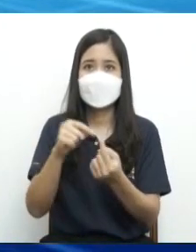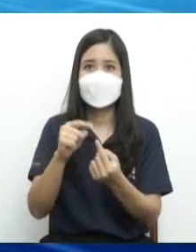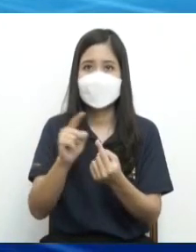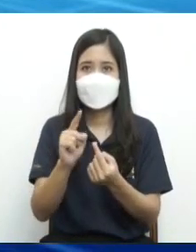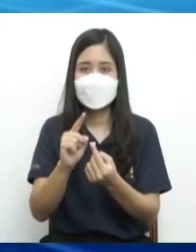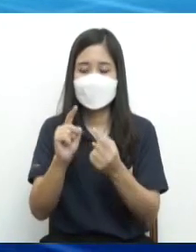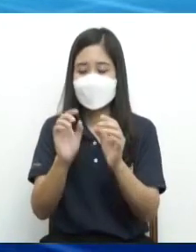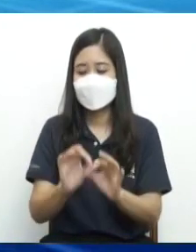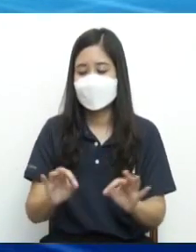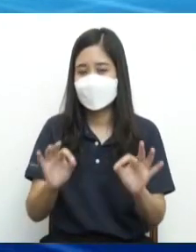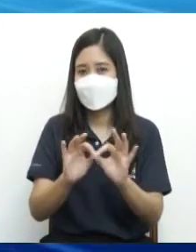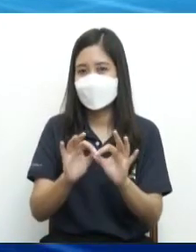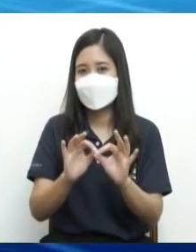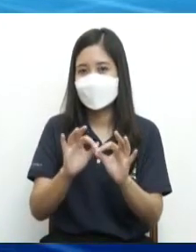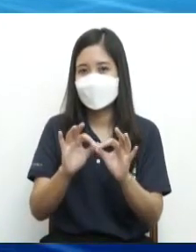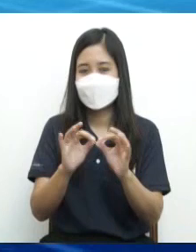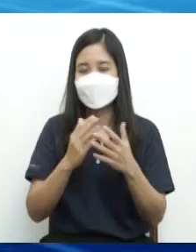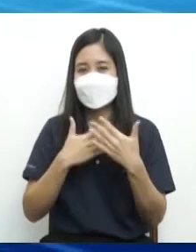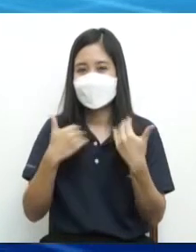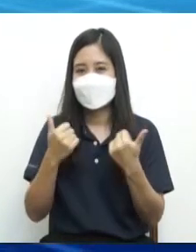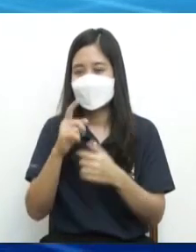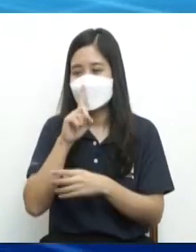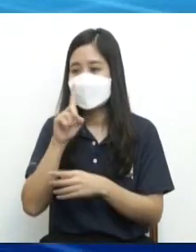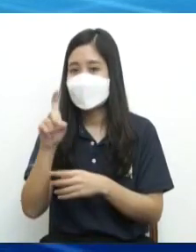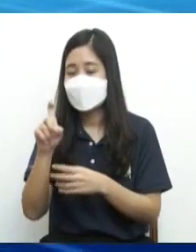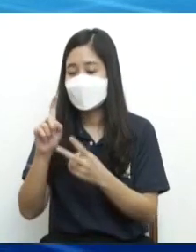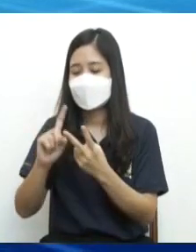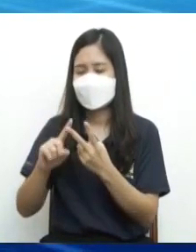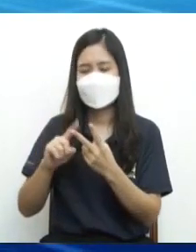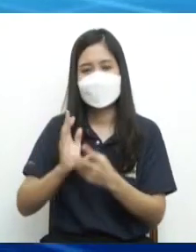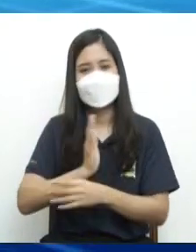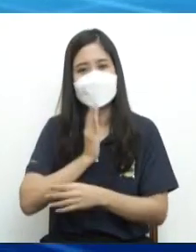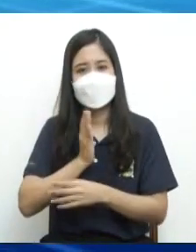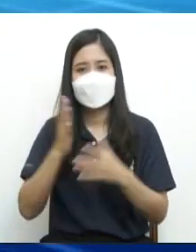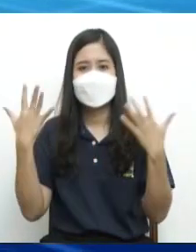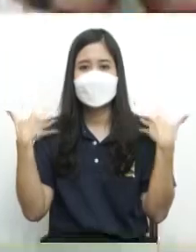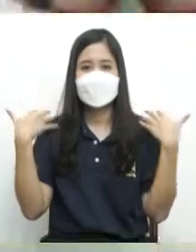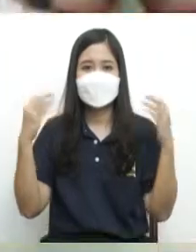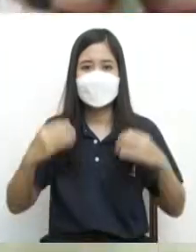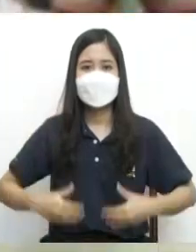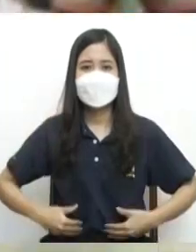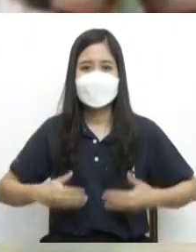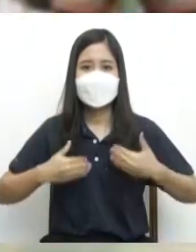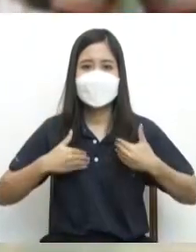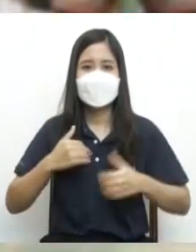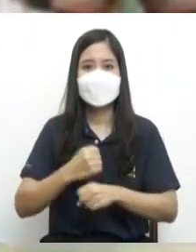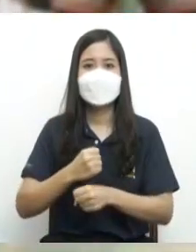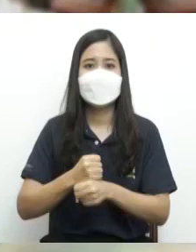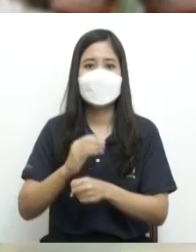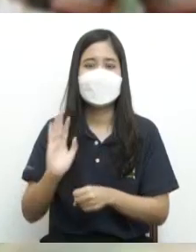วค่ะคราวนี้ขออนุญาตเรียนถามท่านกวินเกียรติด้วยค่ะความประทับใจในช่วงชีวิตการรับราชการของท่านค่ะ ครับก็เหมือนที่ท่านส